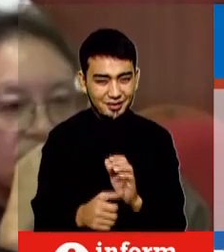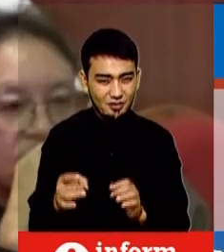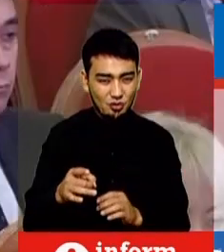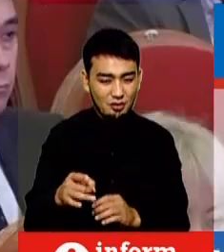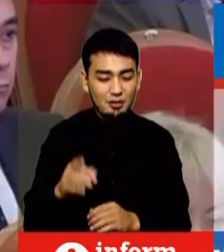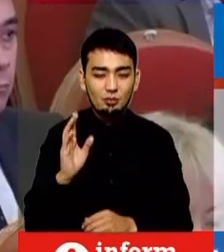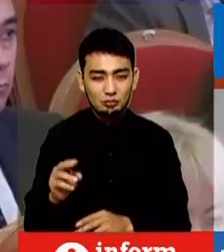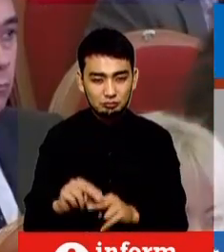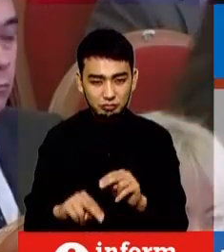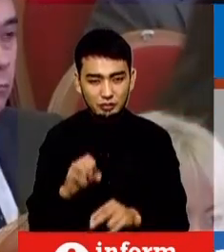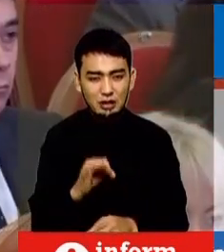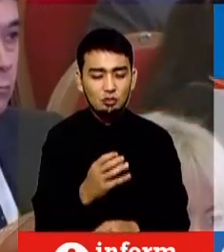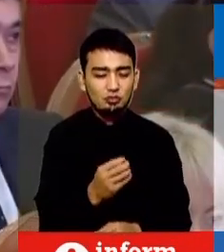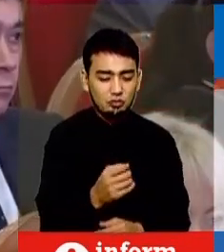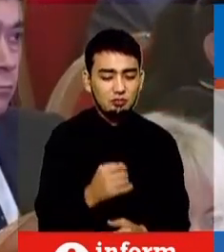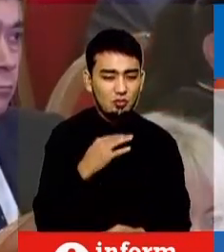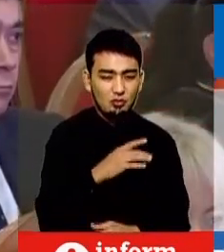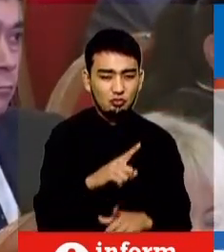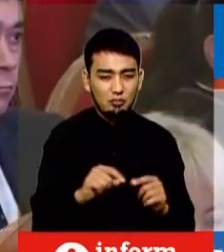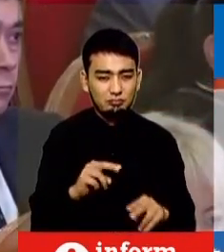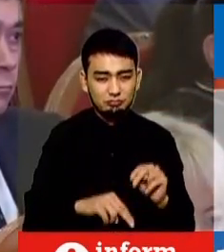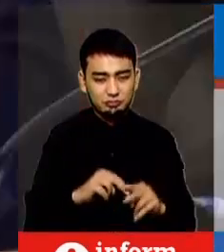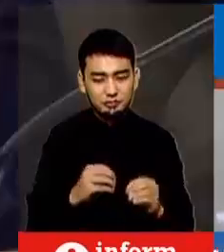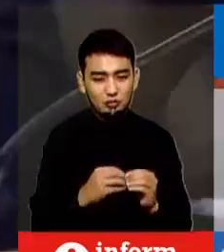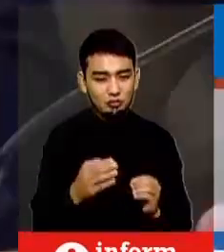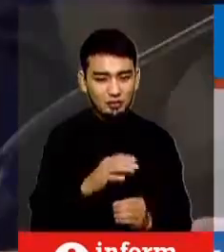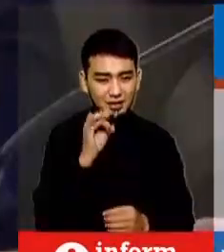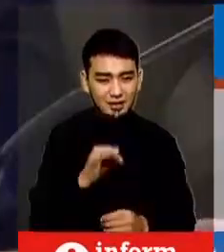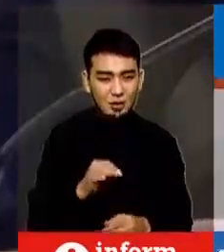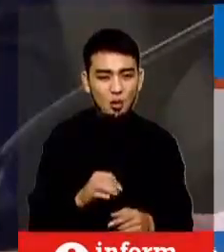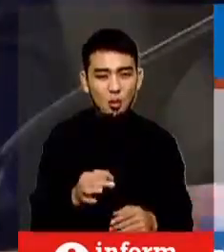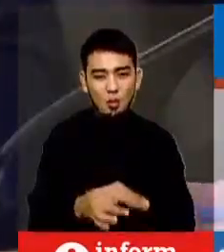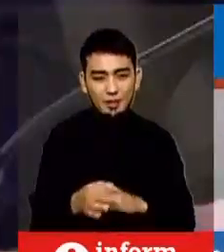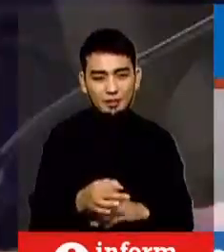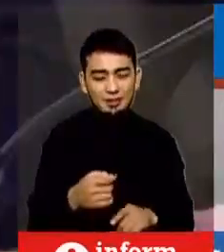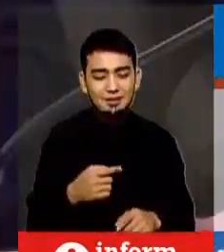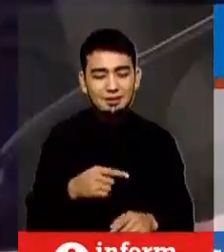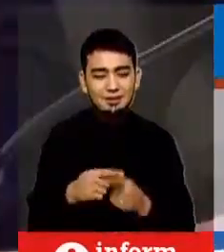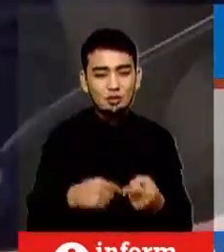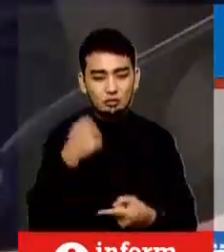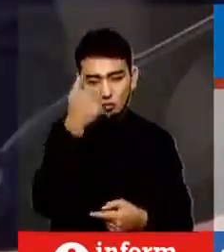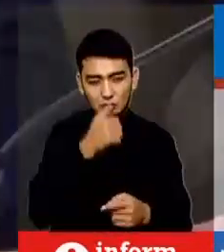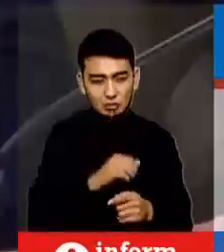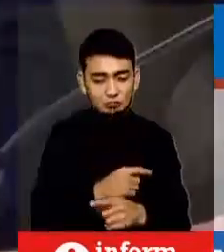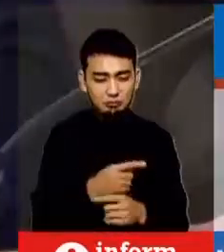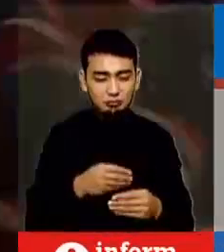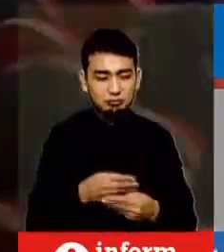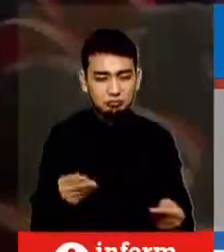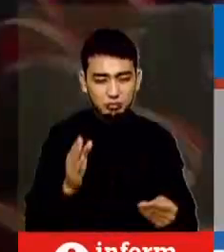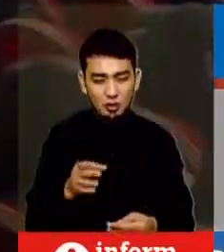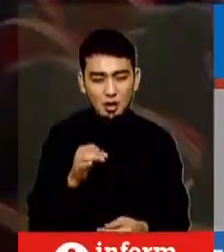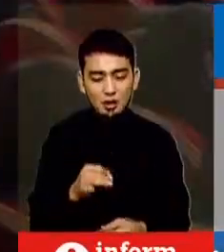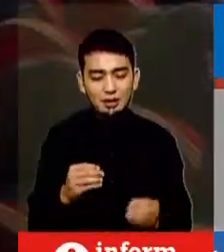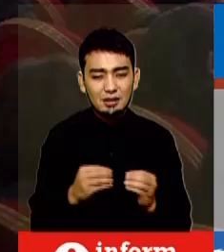школа», уже началось, говорят в акимате. Объекты планируют сдать в эксплуатацию в следующем году. Всего в областном центре построят 10